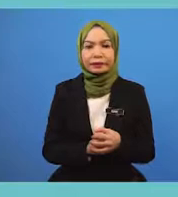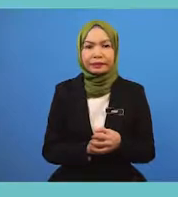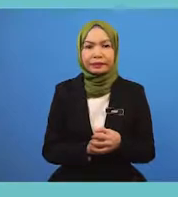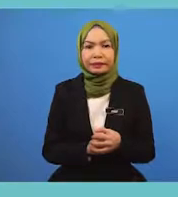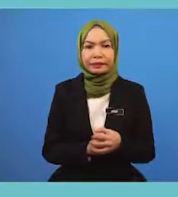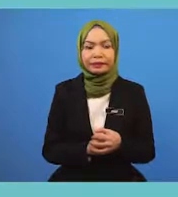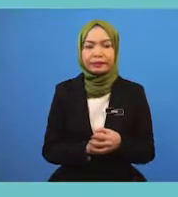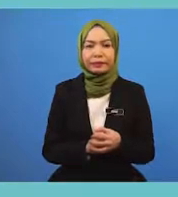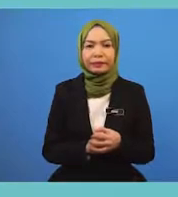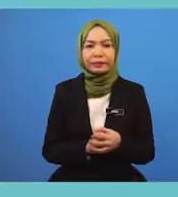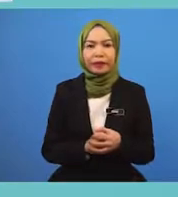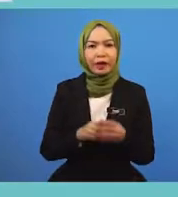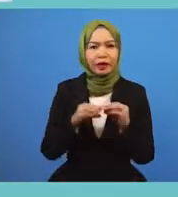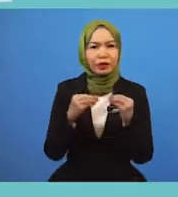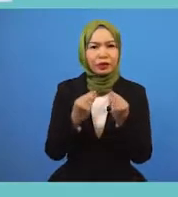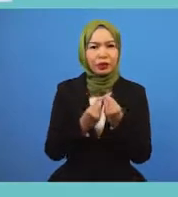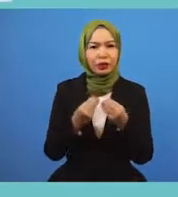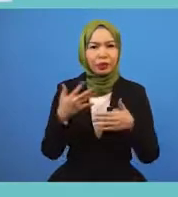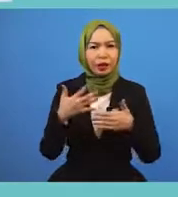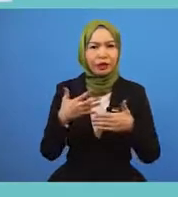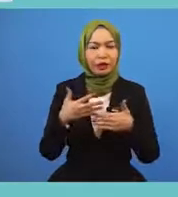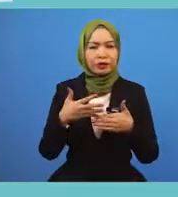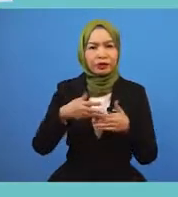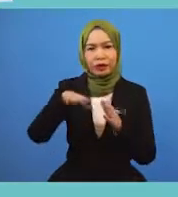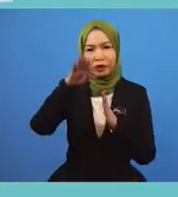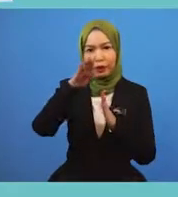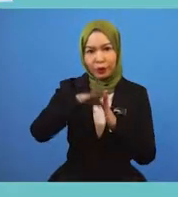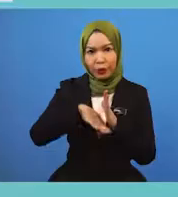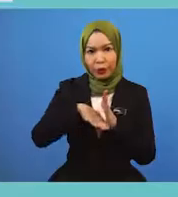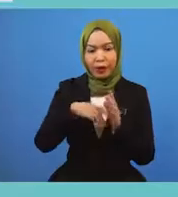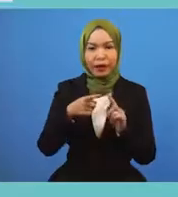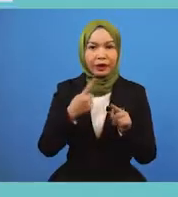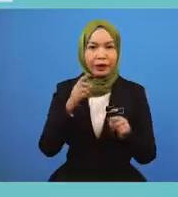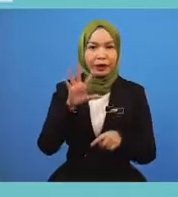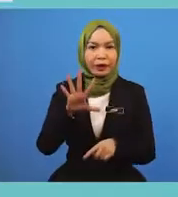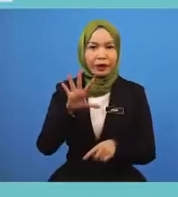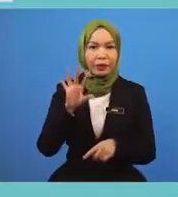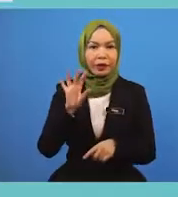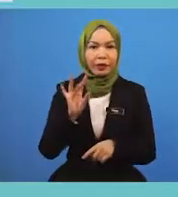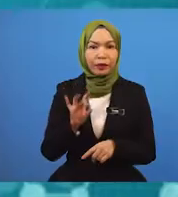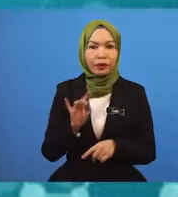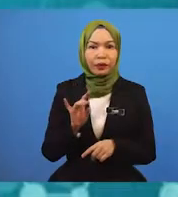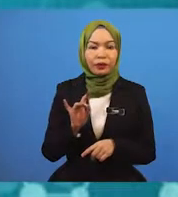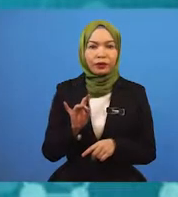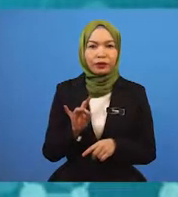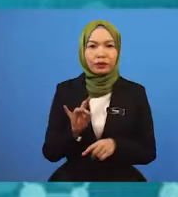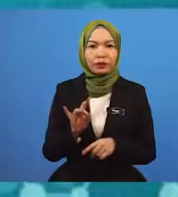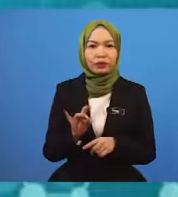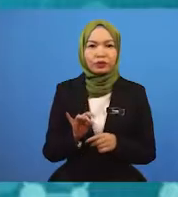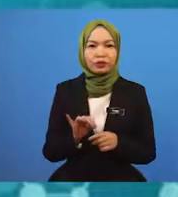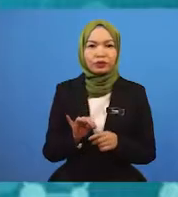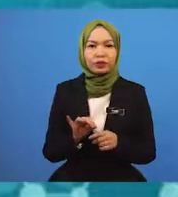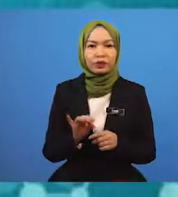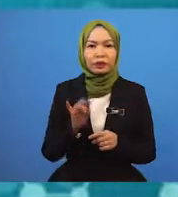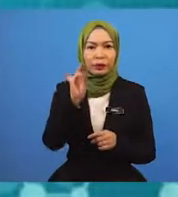kuat pula akan kurang daripada 57 kilojoule per mol. Sekarang,